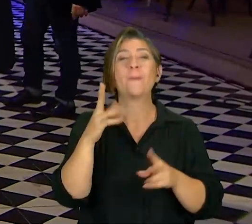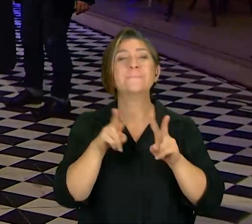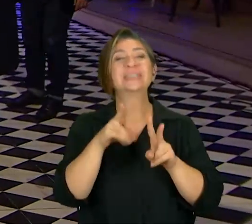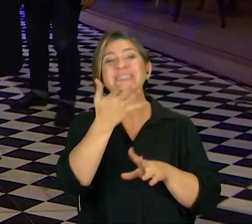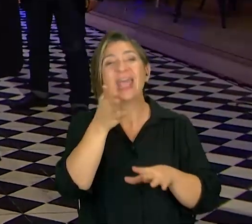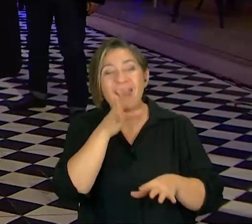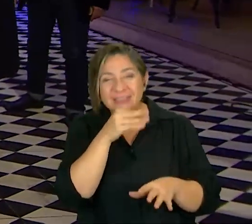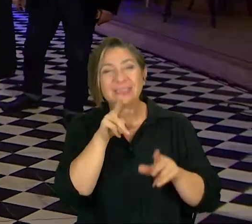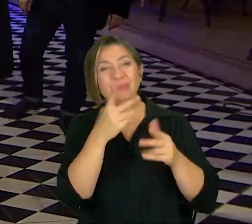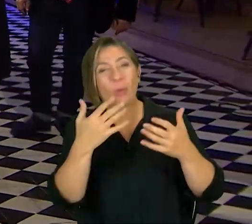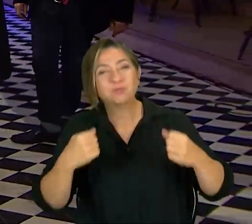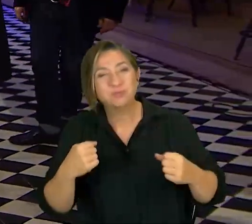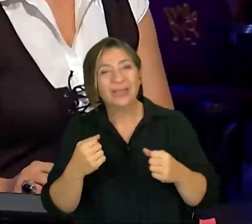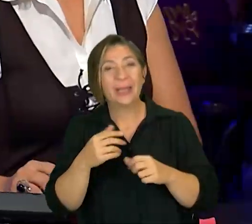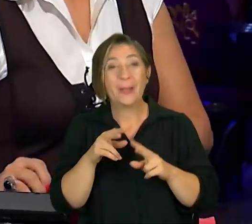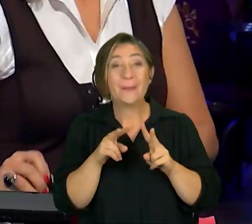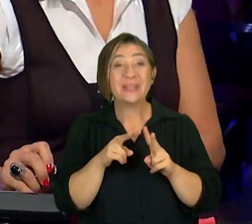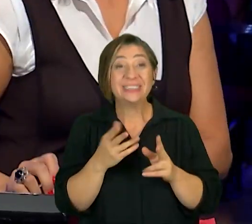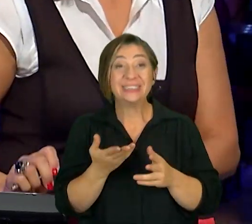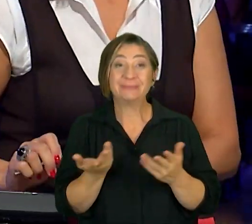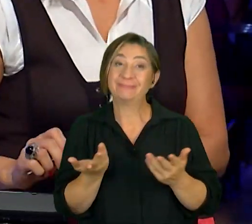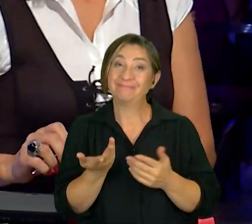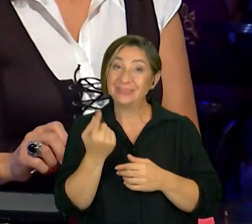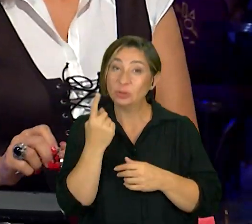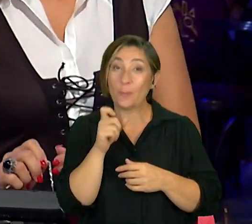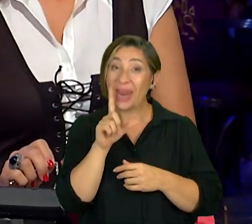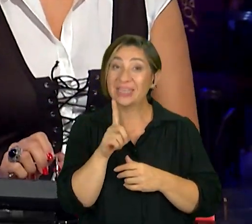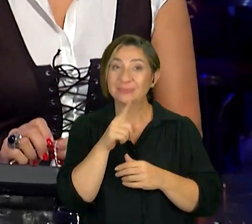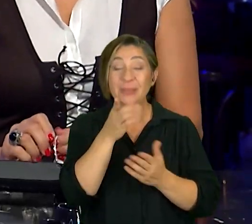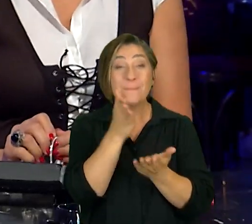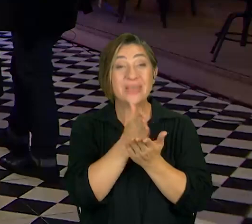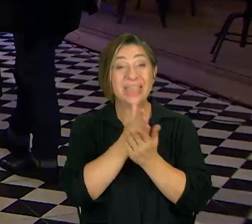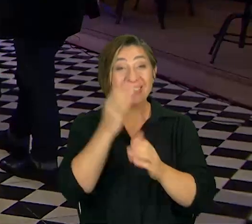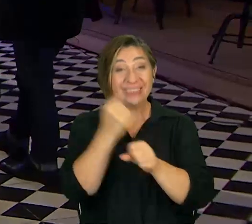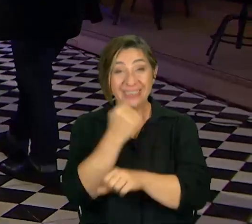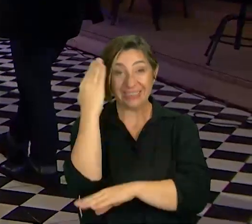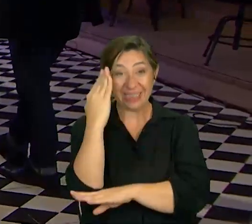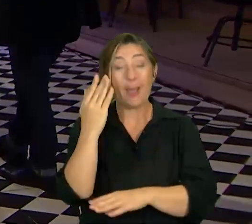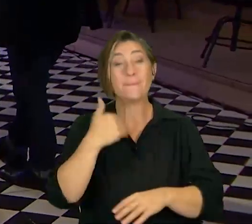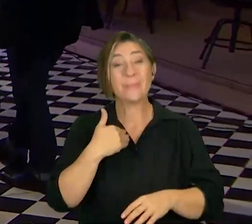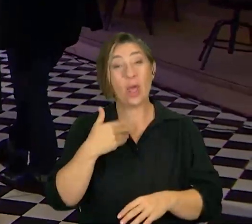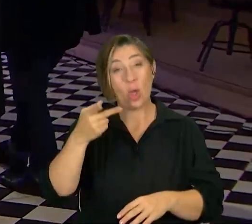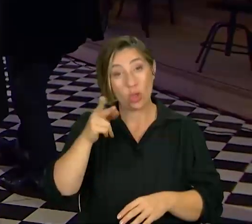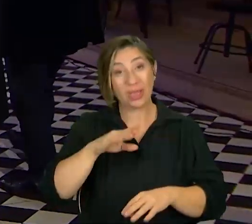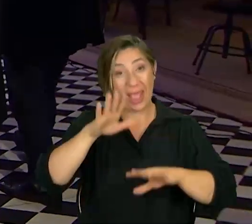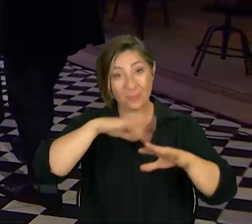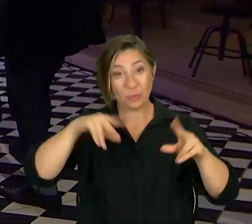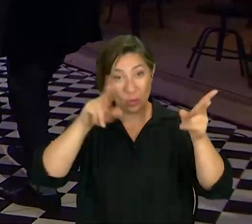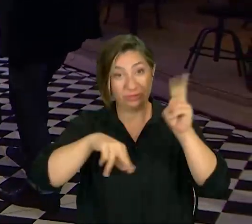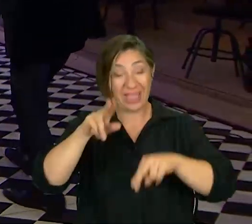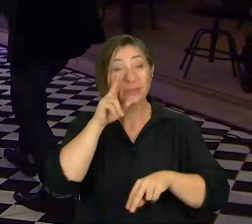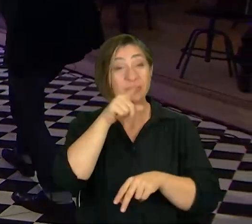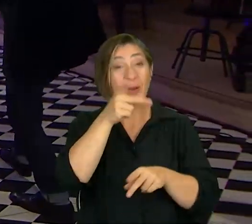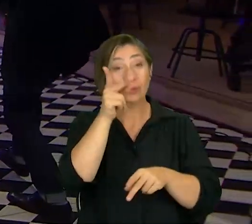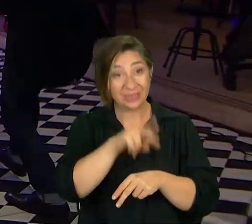sen neden böylesin? Neden? Yani ya. Hiç böyle. Senin mezar taşına İnşallah ben öldükten hayırlısı sonra ya. Hepimiz öleceğiz. En son